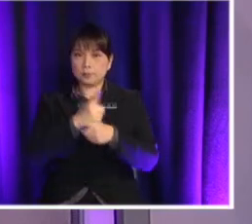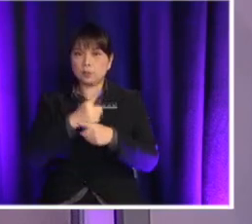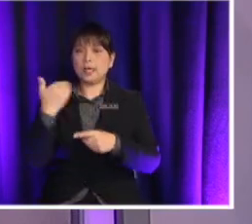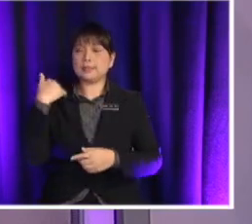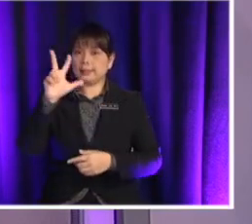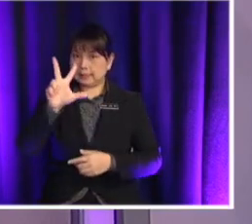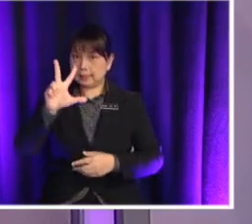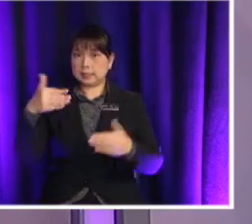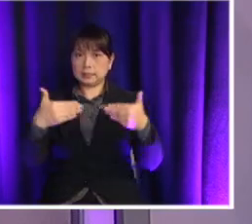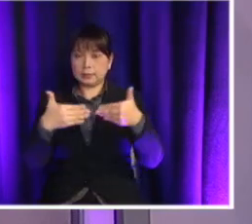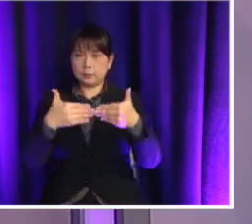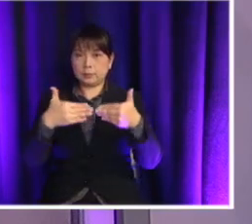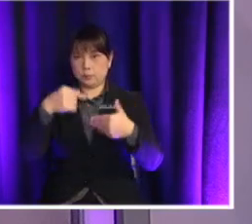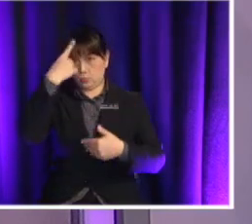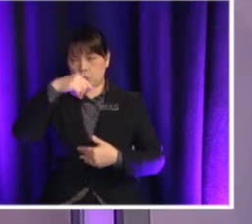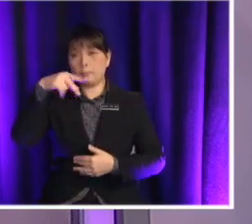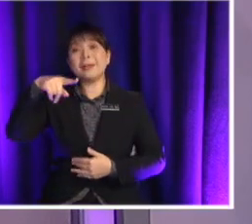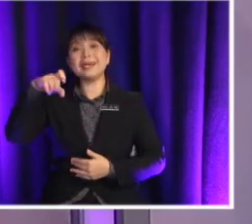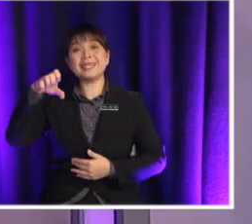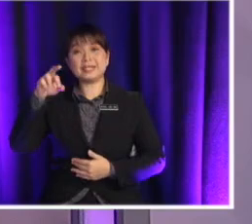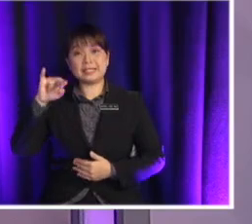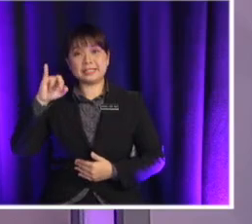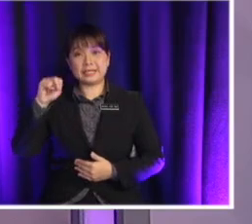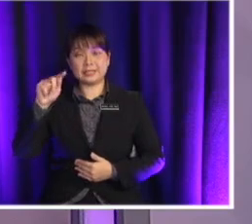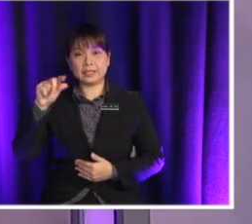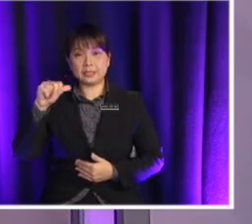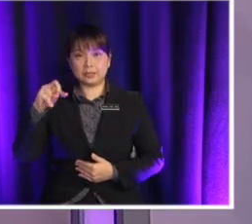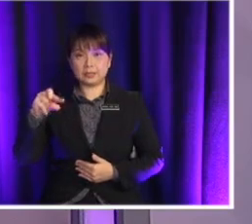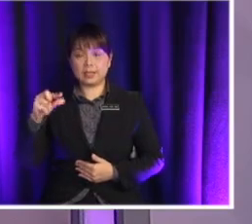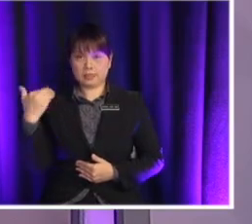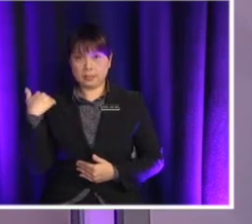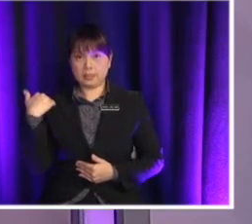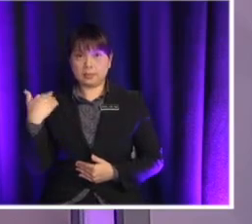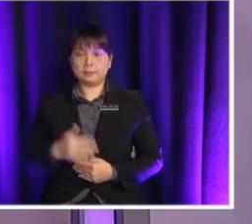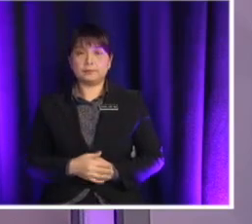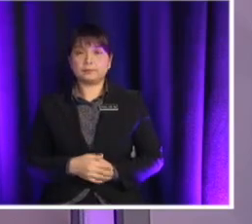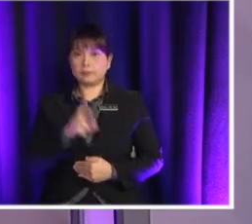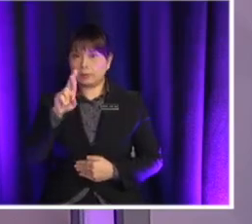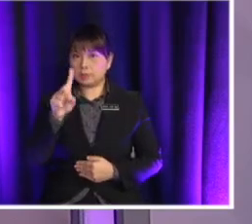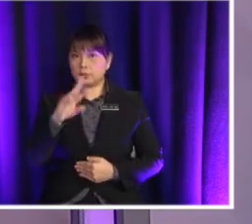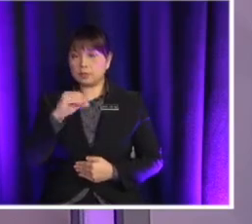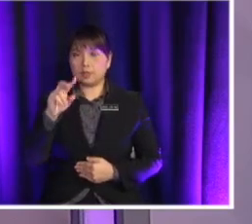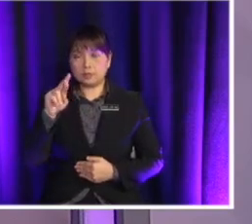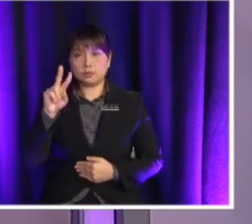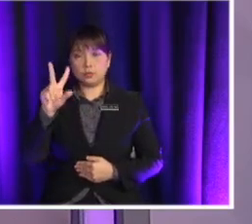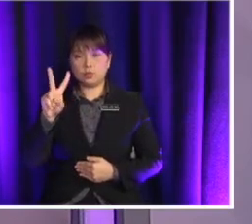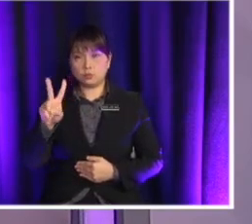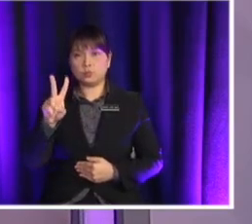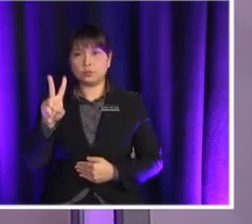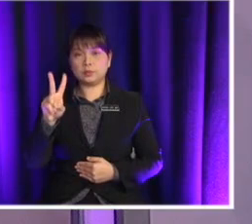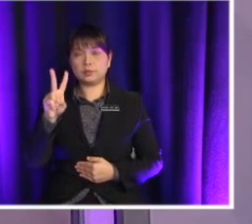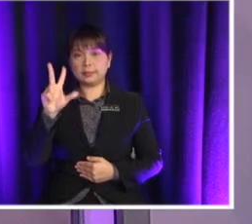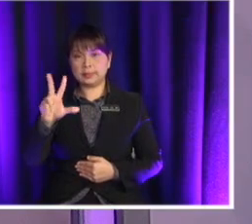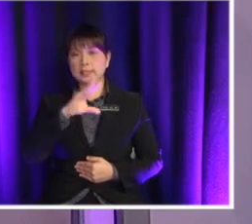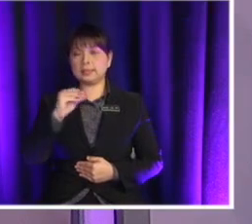sambungan untuk perintang ni tadi. Okey. Okey, dengan perintang R1 dengan R2, R3 dan Swiss. Dan